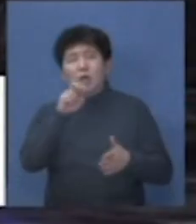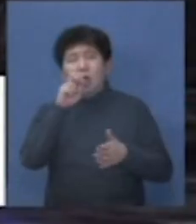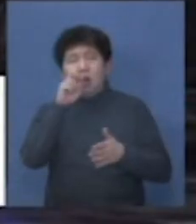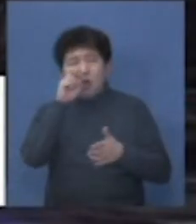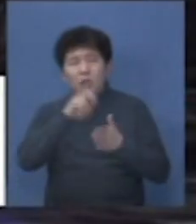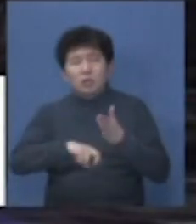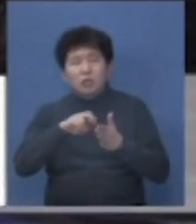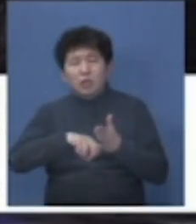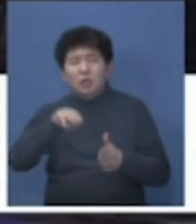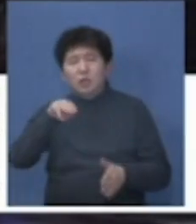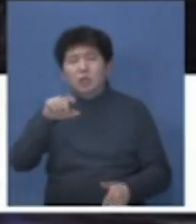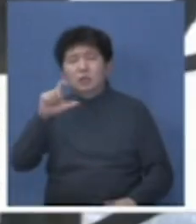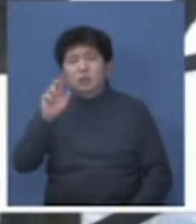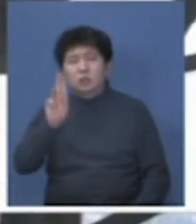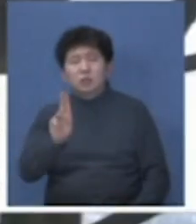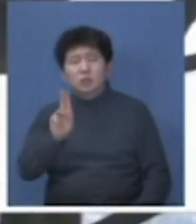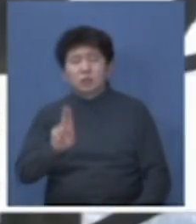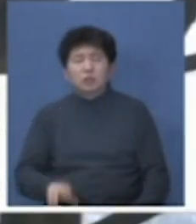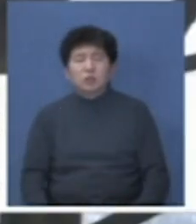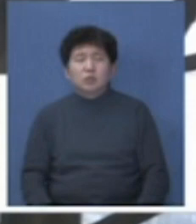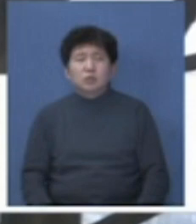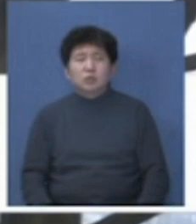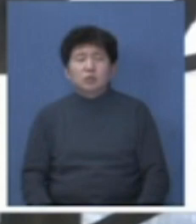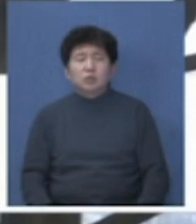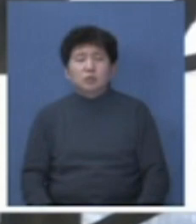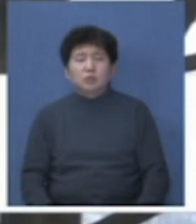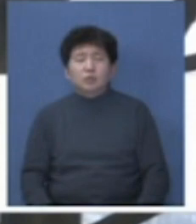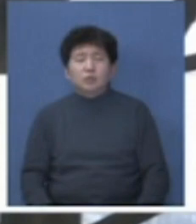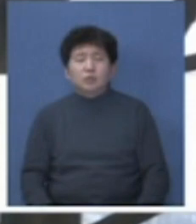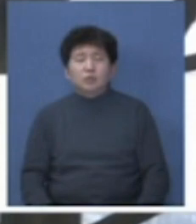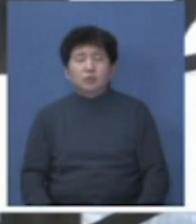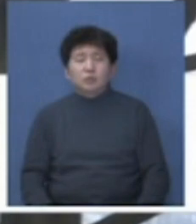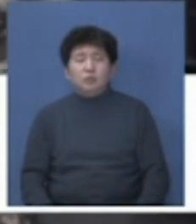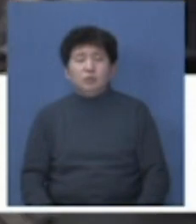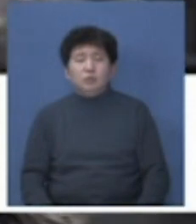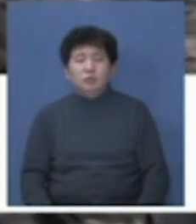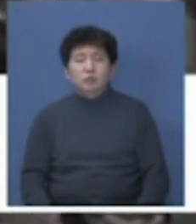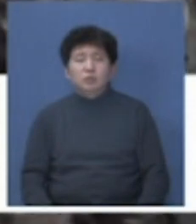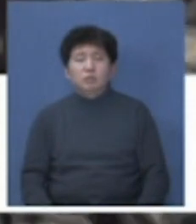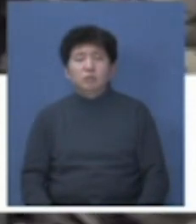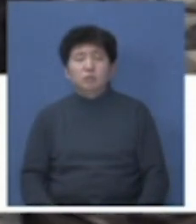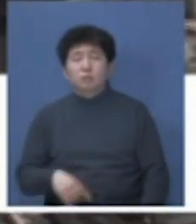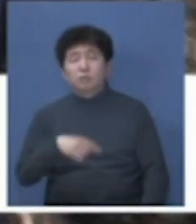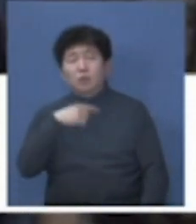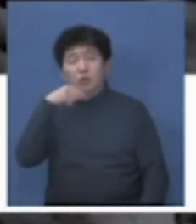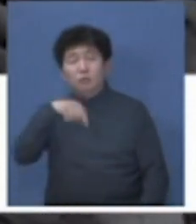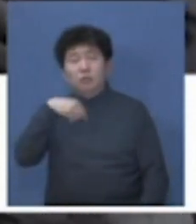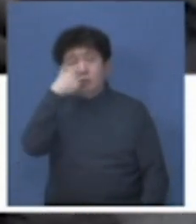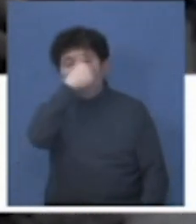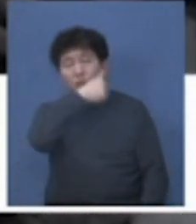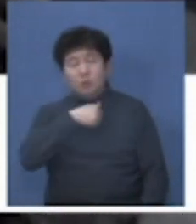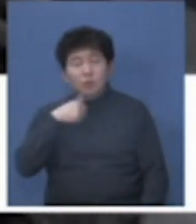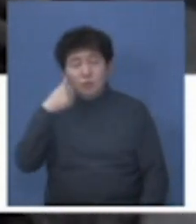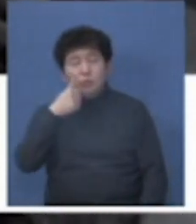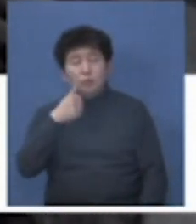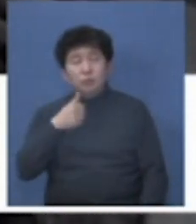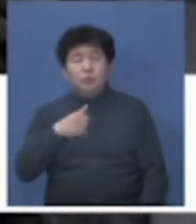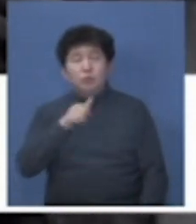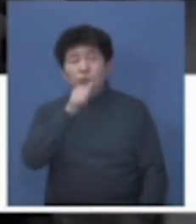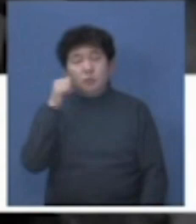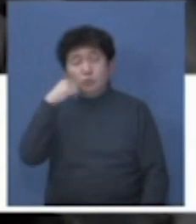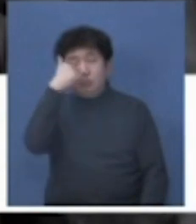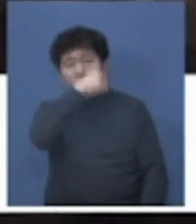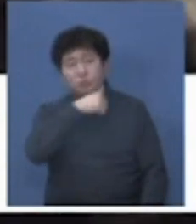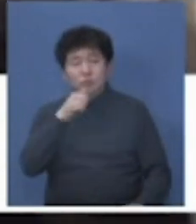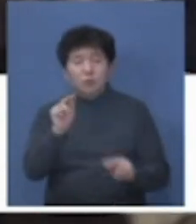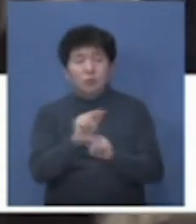тец теплоэлектроцентраль работает в штатном режиме сбоев в работе в этом отопительном сезоне не было в прошлом году на тец